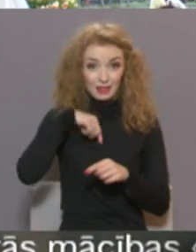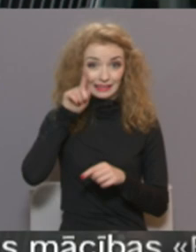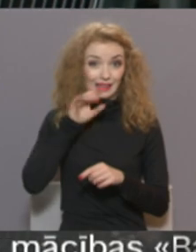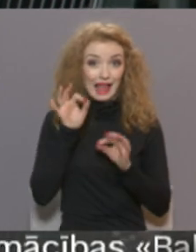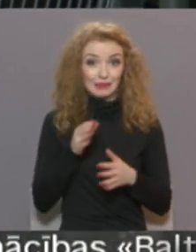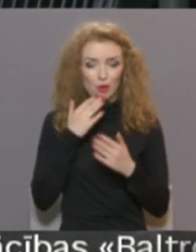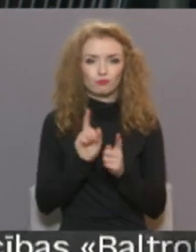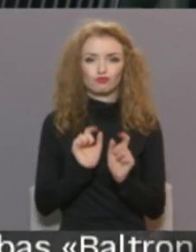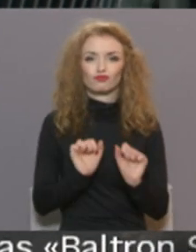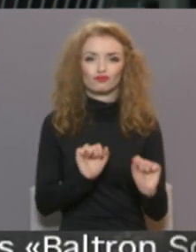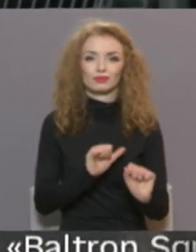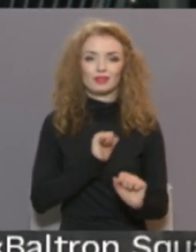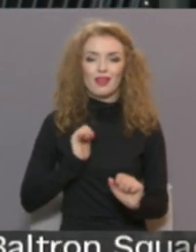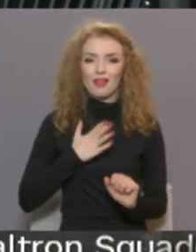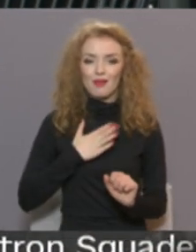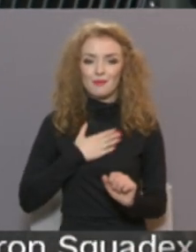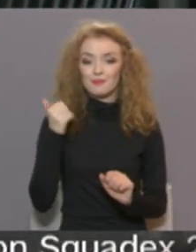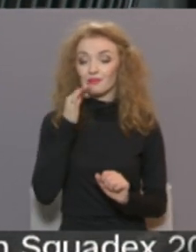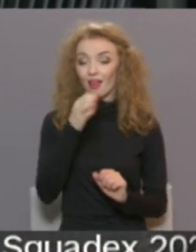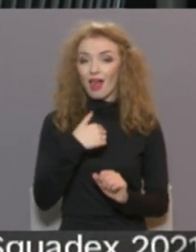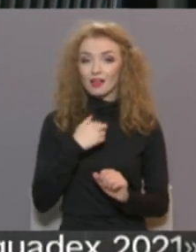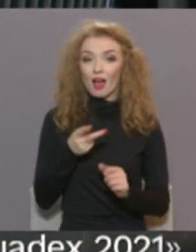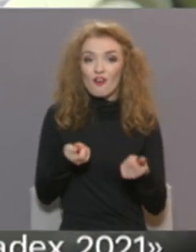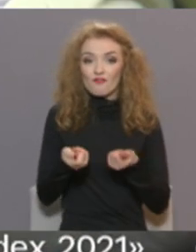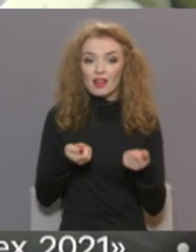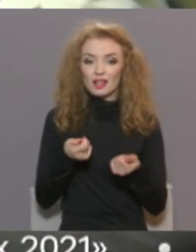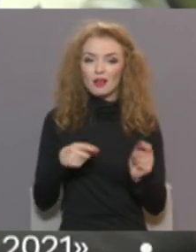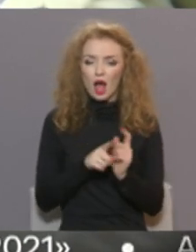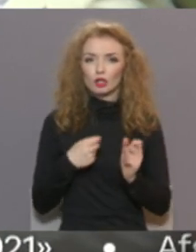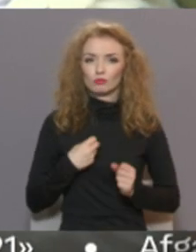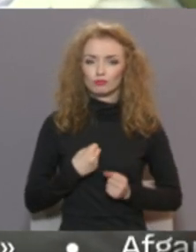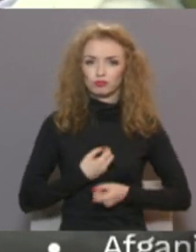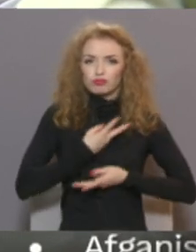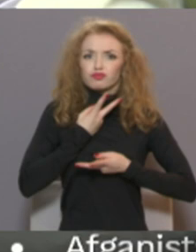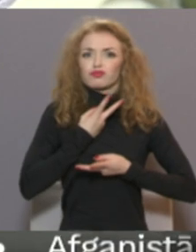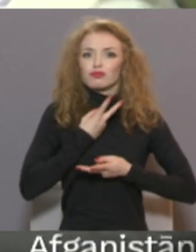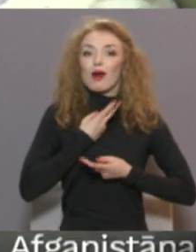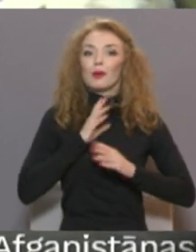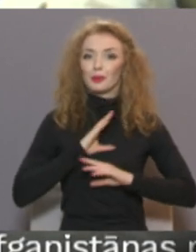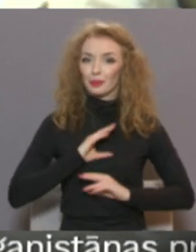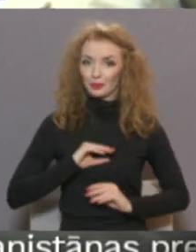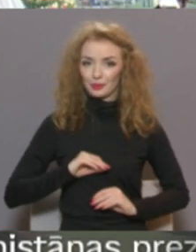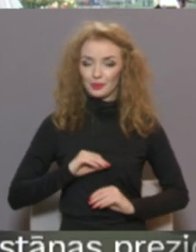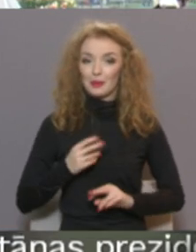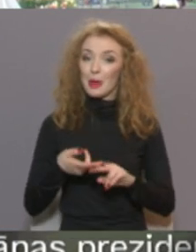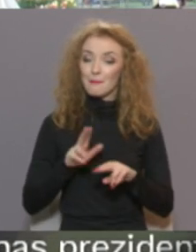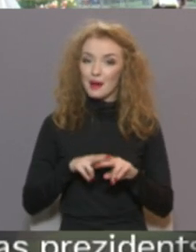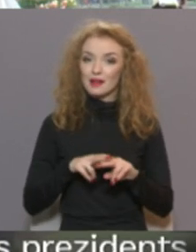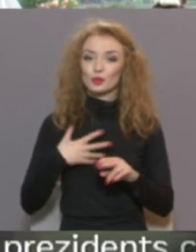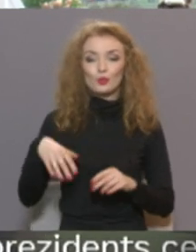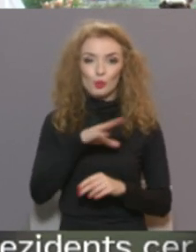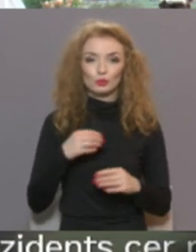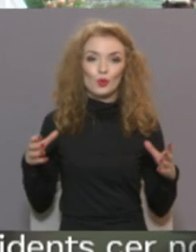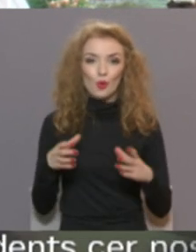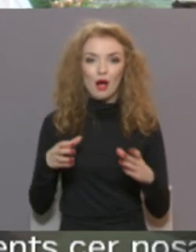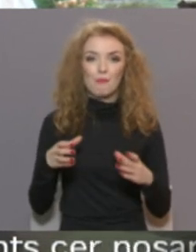kad nav. Es jau arī, kā vadītāji, tieši tāpat esmu sušvirkstu kā sērkociņš un nodziestu kā sērkociņš. Līdz ar to mums laikam visiem